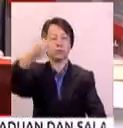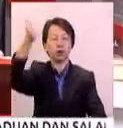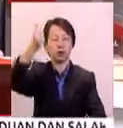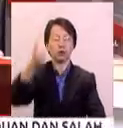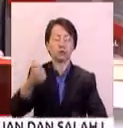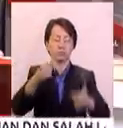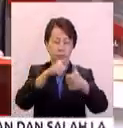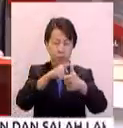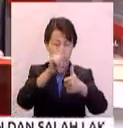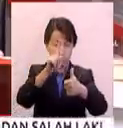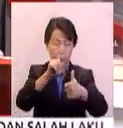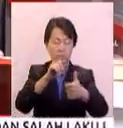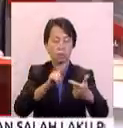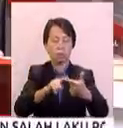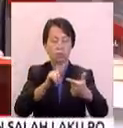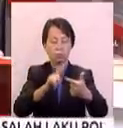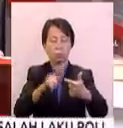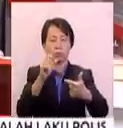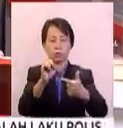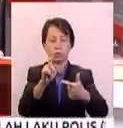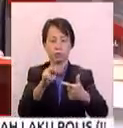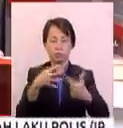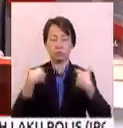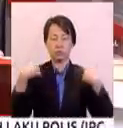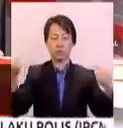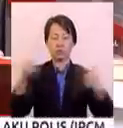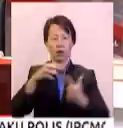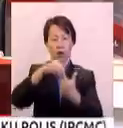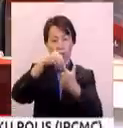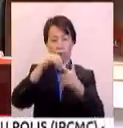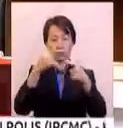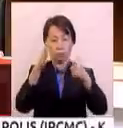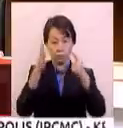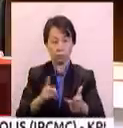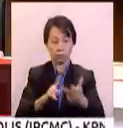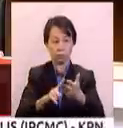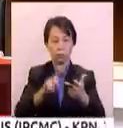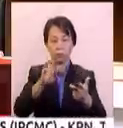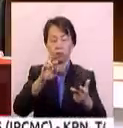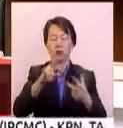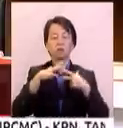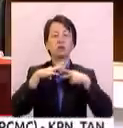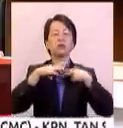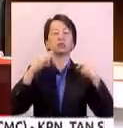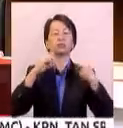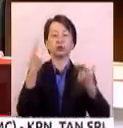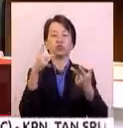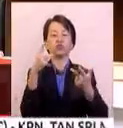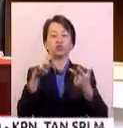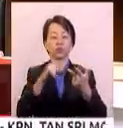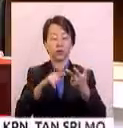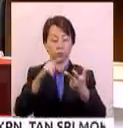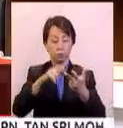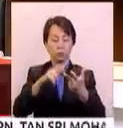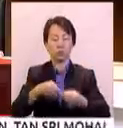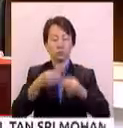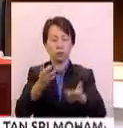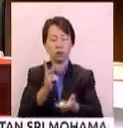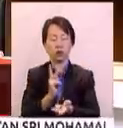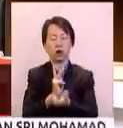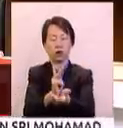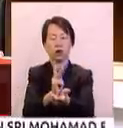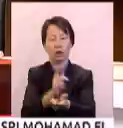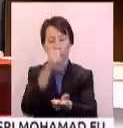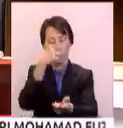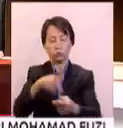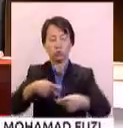lagi pencapaian, skim kesihatan khas untuk atlet dan projek Ribbon Kuning, salah satu usaha memberikan bekas banduan